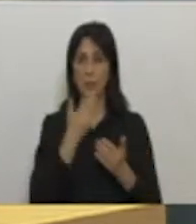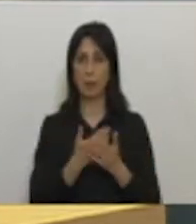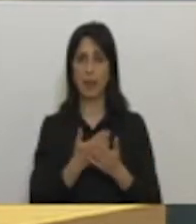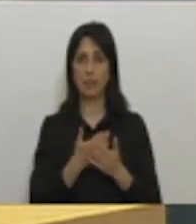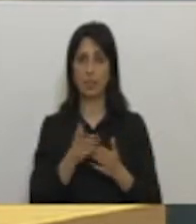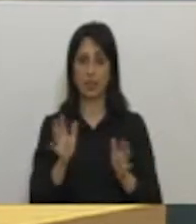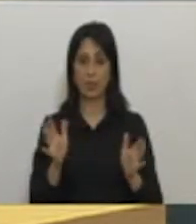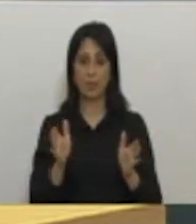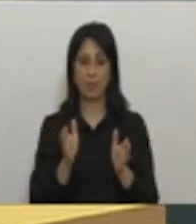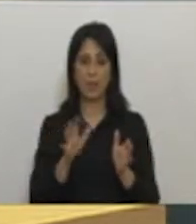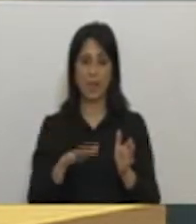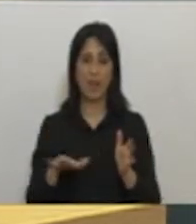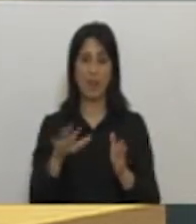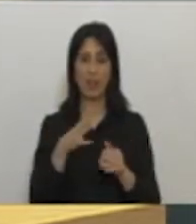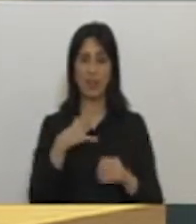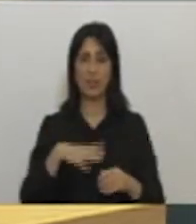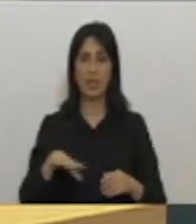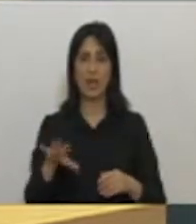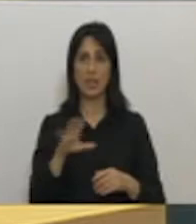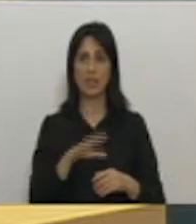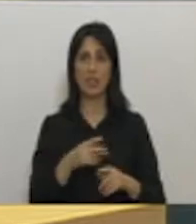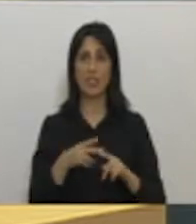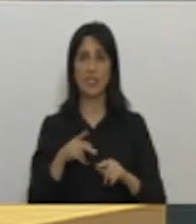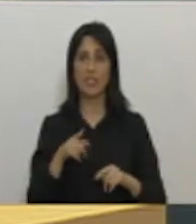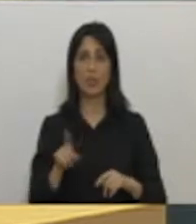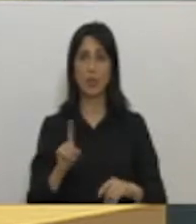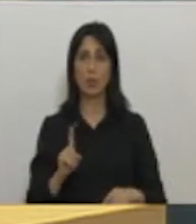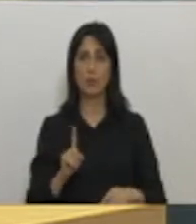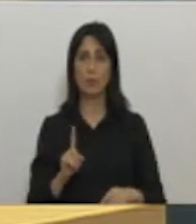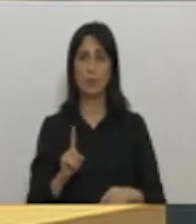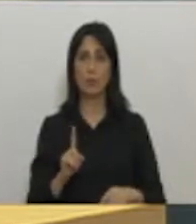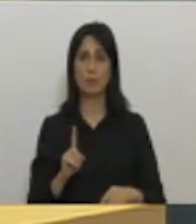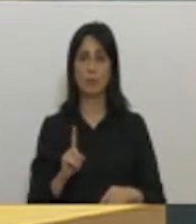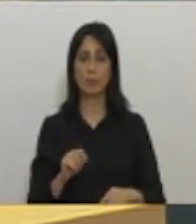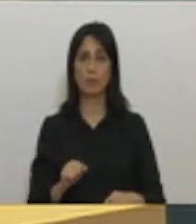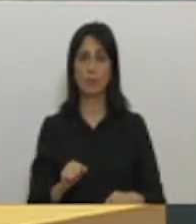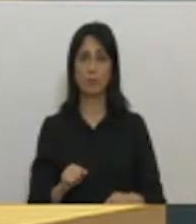პატარა ქვეყნის საქართველოსთვის, ის, რომ